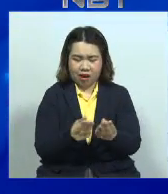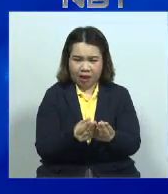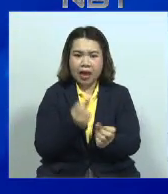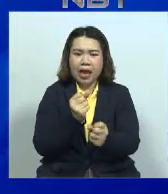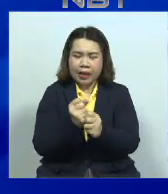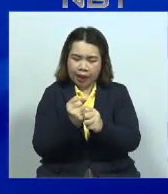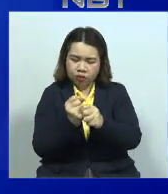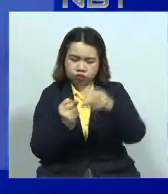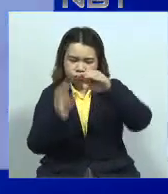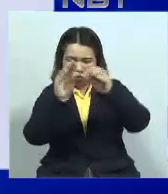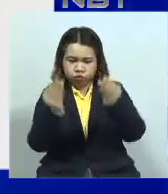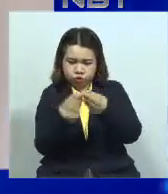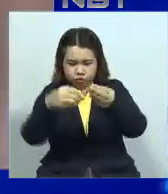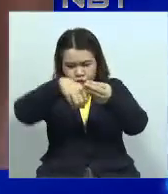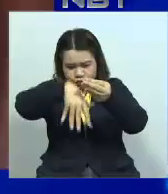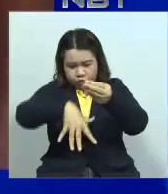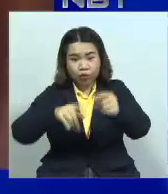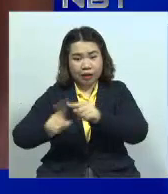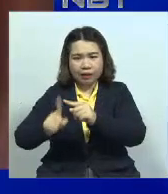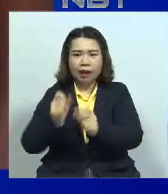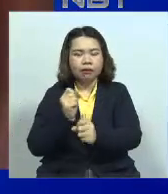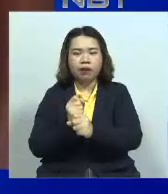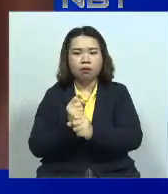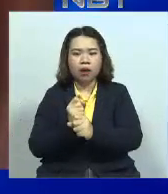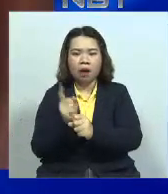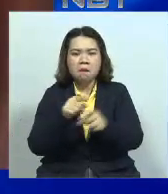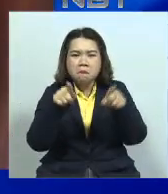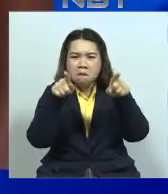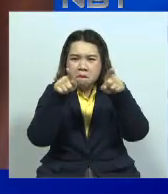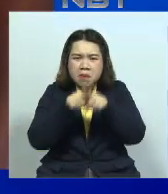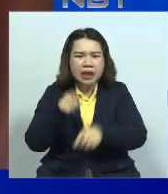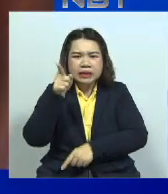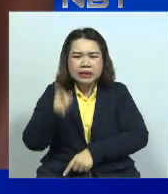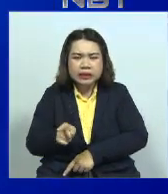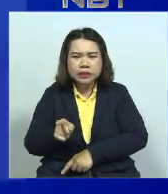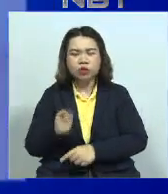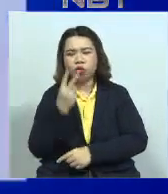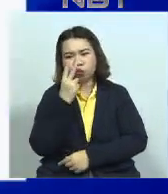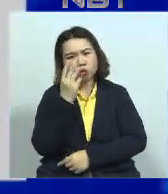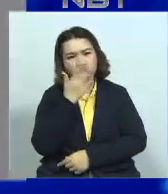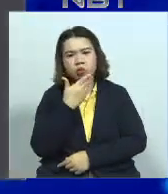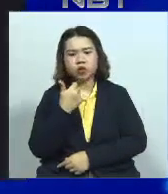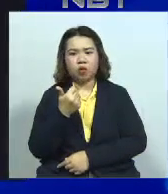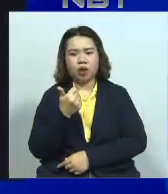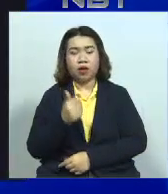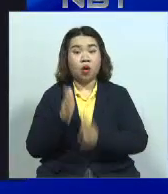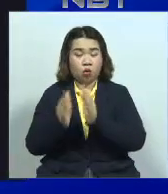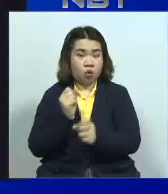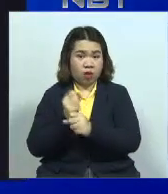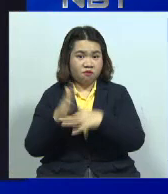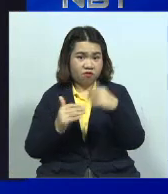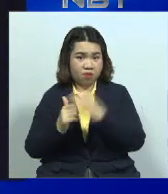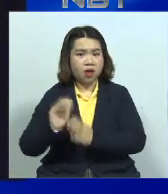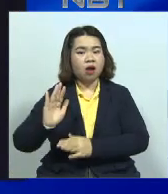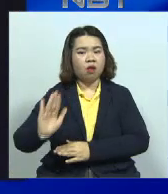ำช่ออุบะจึงได้ออกมาเป็นมาลัยเงินที่มีความเสมือนจริงอ่อนช้อยสร้างสรรค์โดยช่างเครื่องเงินพื้นบ้านอำเ